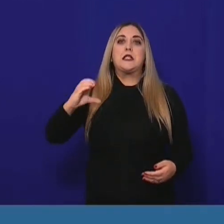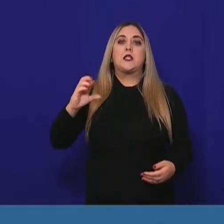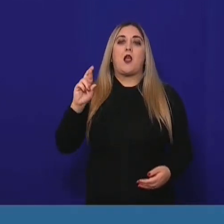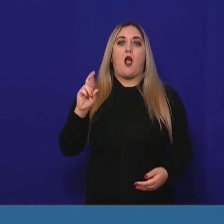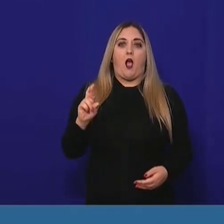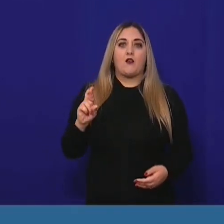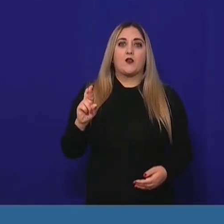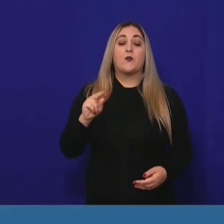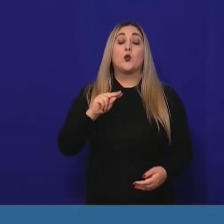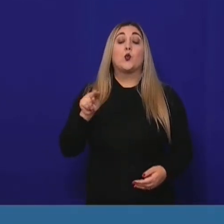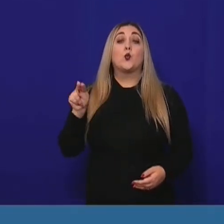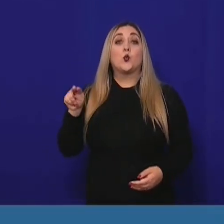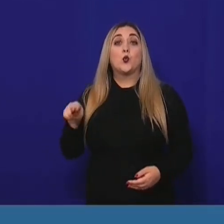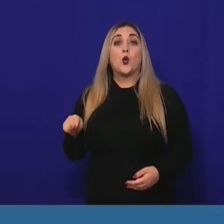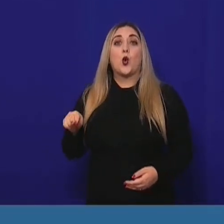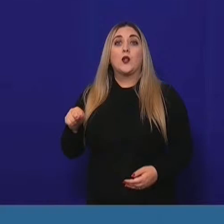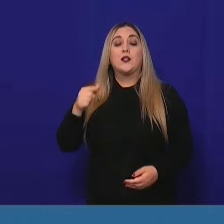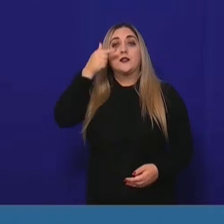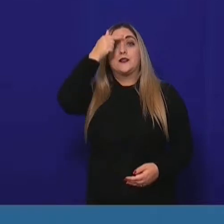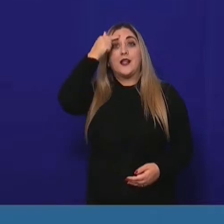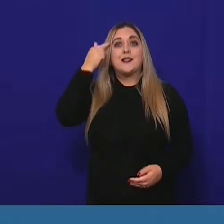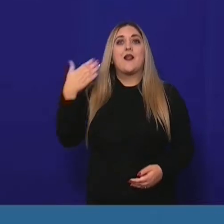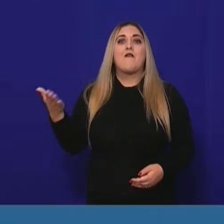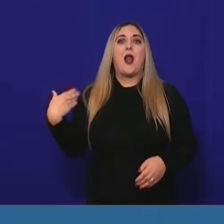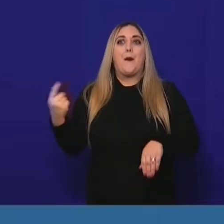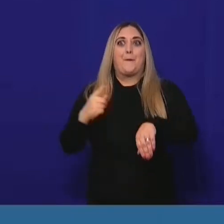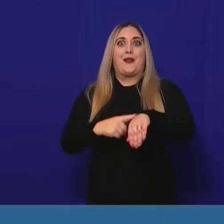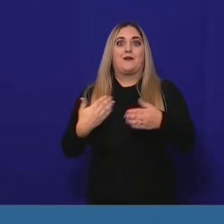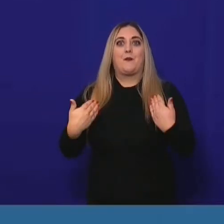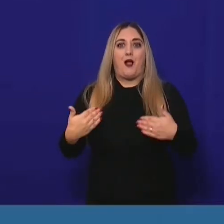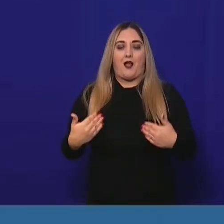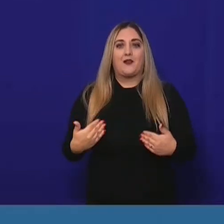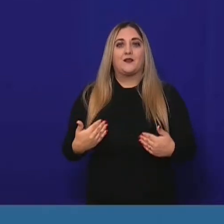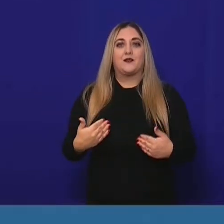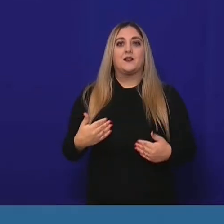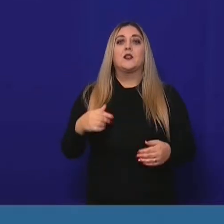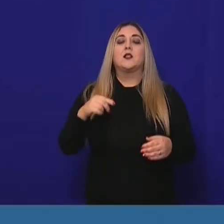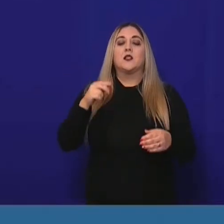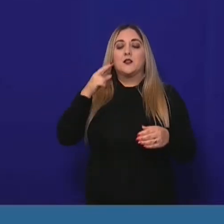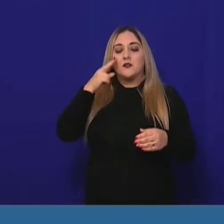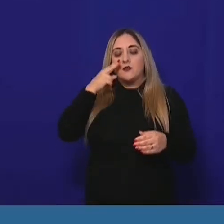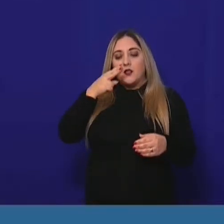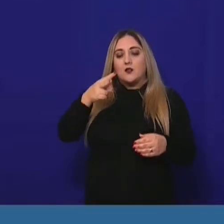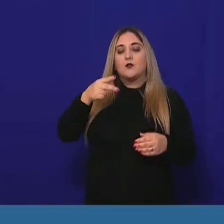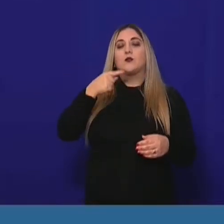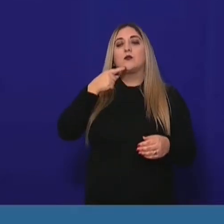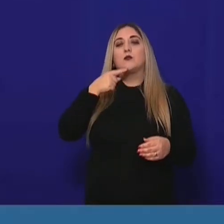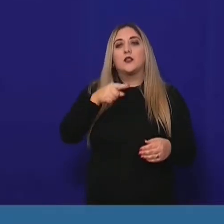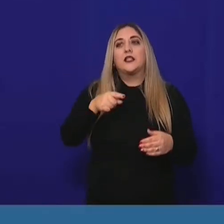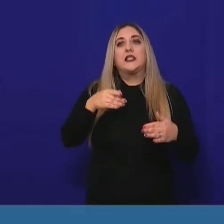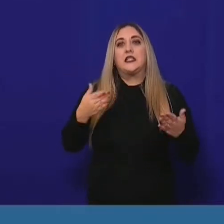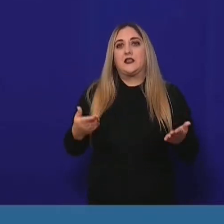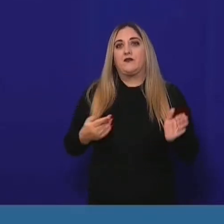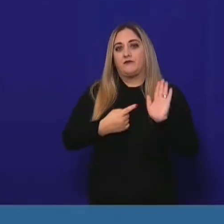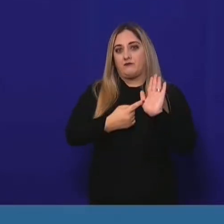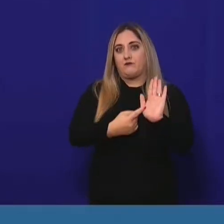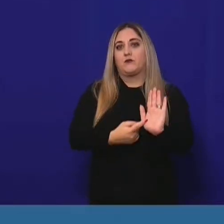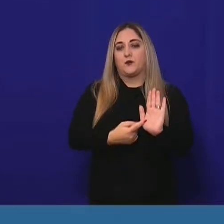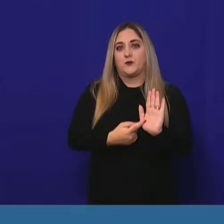għandna t-testijiet li qegħdin nagħmluhom permezz tar-rapid testing fejn propju nkunu qegħdin niggwidawkom aħna li huwa